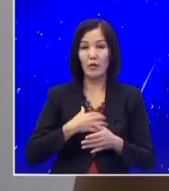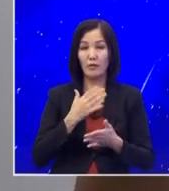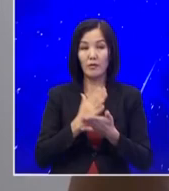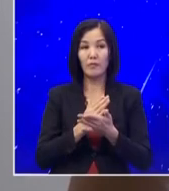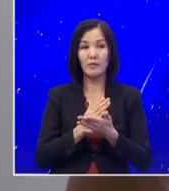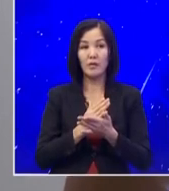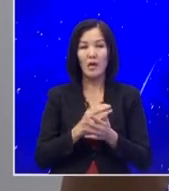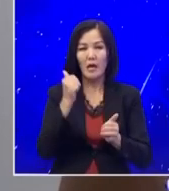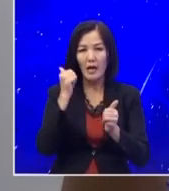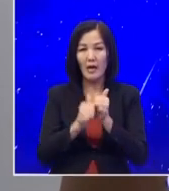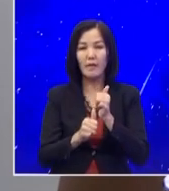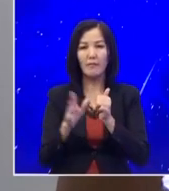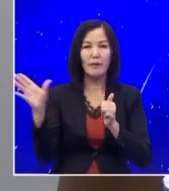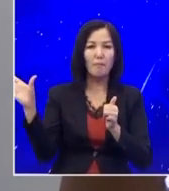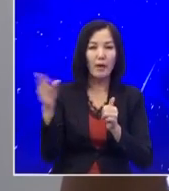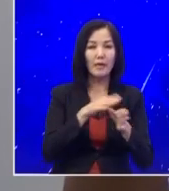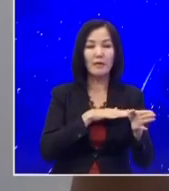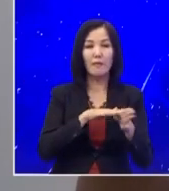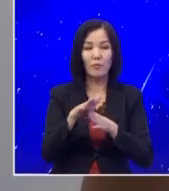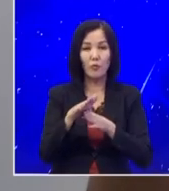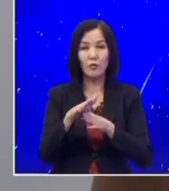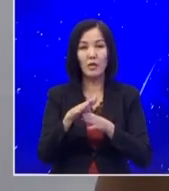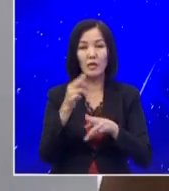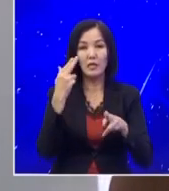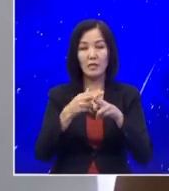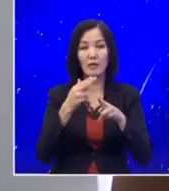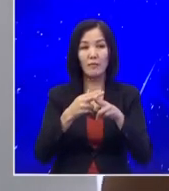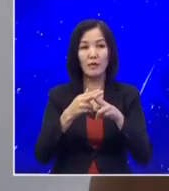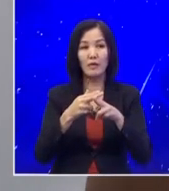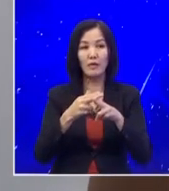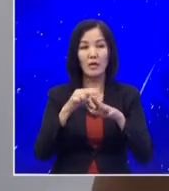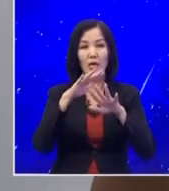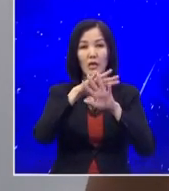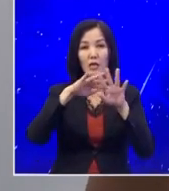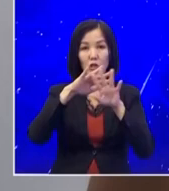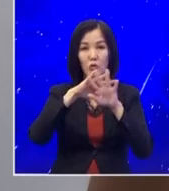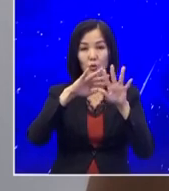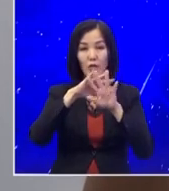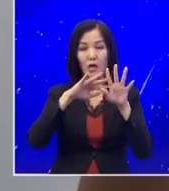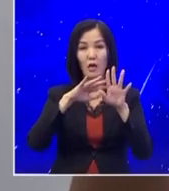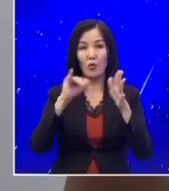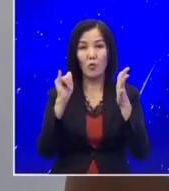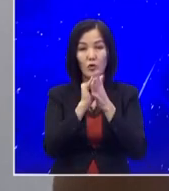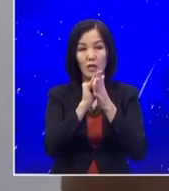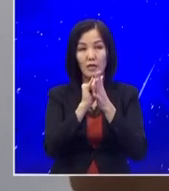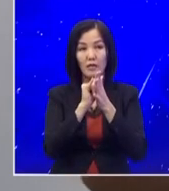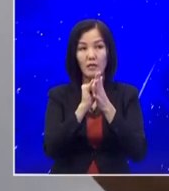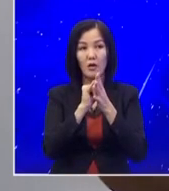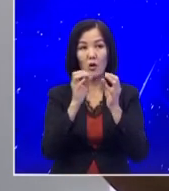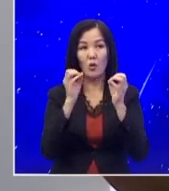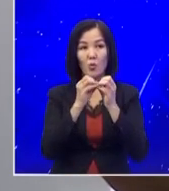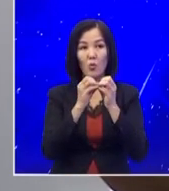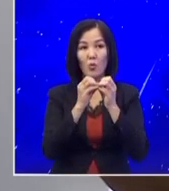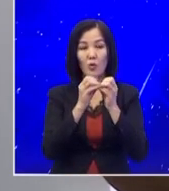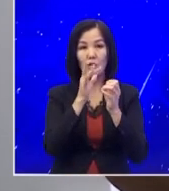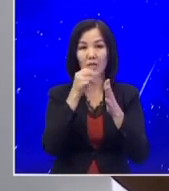қабаттан терезеге құлап кетпеу үшін мынандай темір решетка орнатқанбыз. Бұл решетка 10 жастағы балаларға